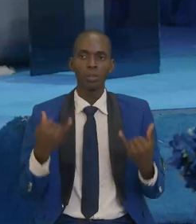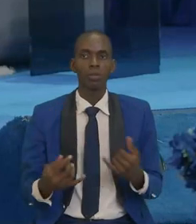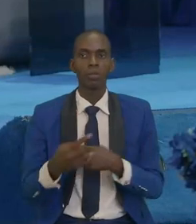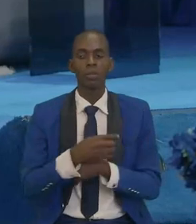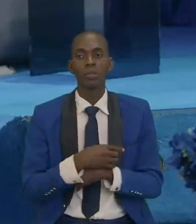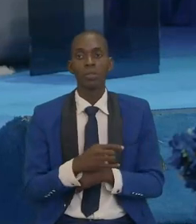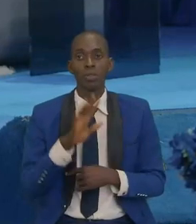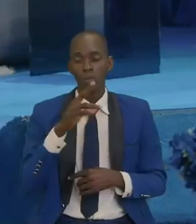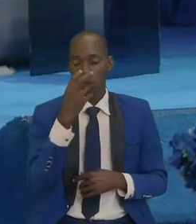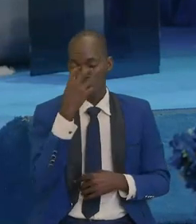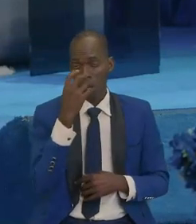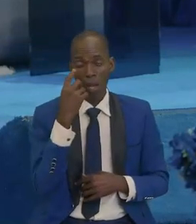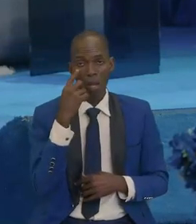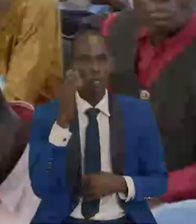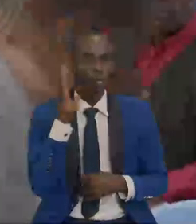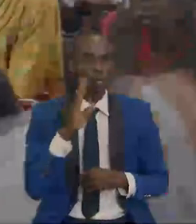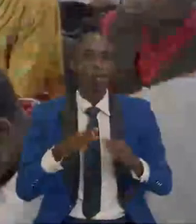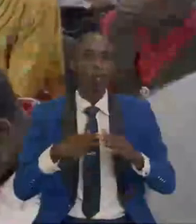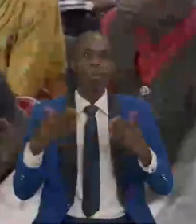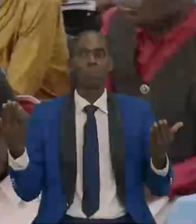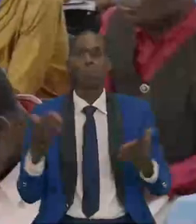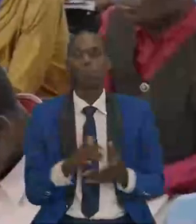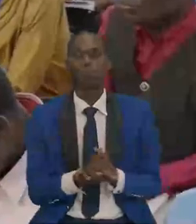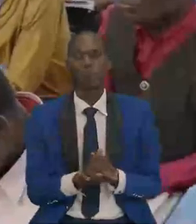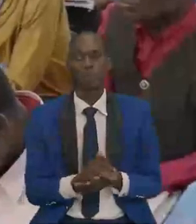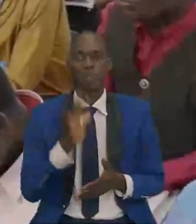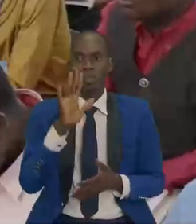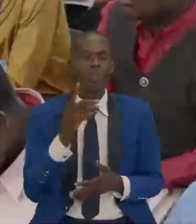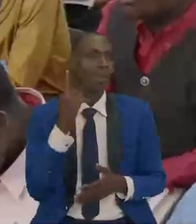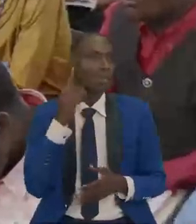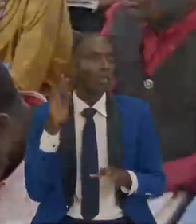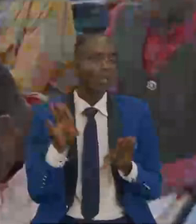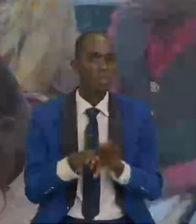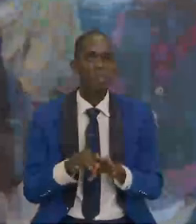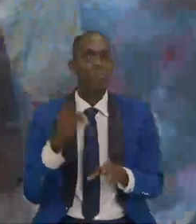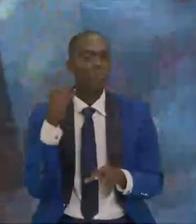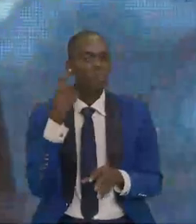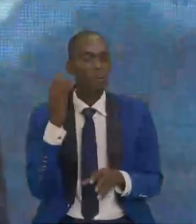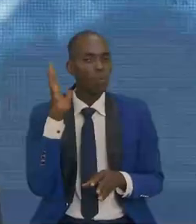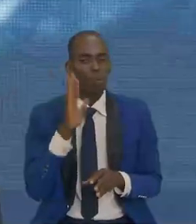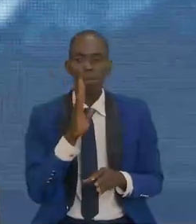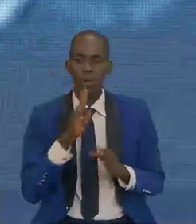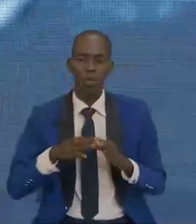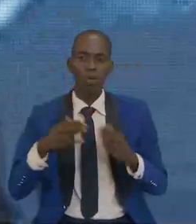Plus de personnes seront guéries aujourd'hui. Les yeux aveugles s'ouvriront.